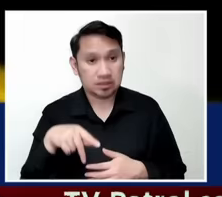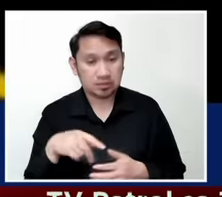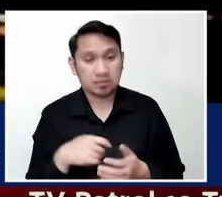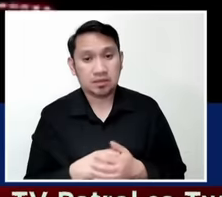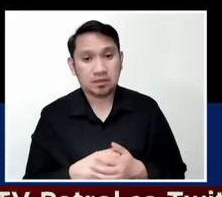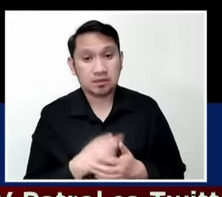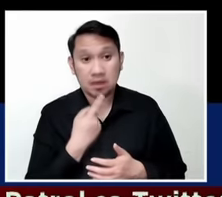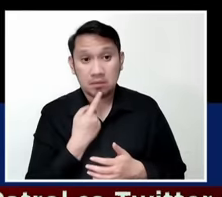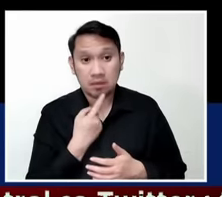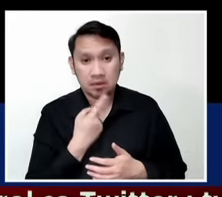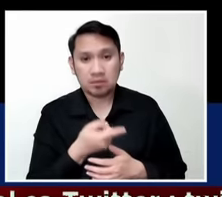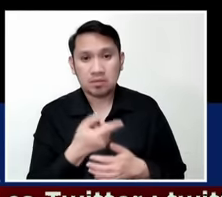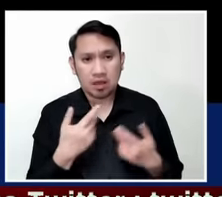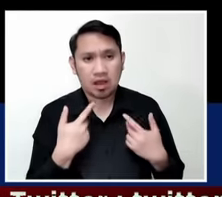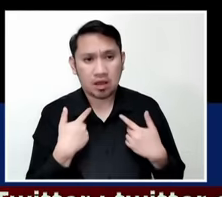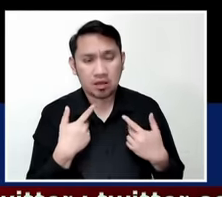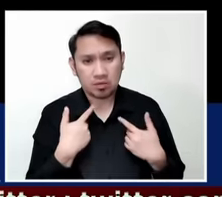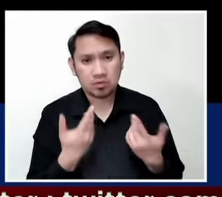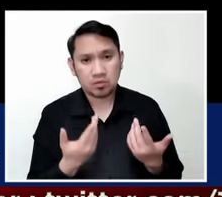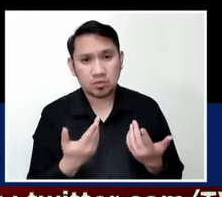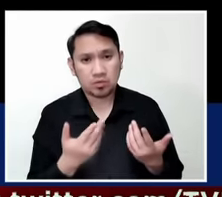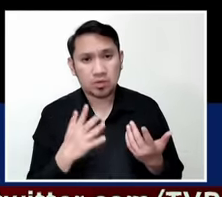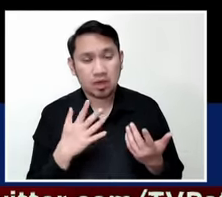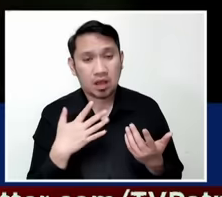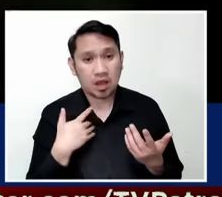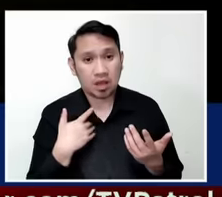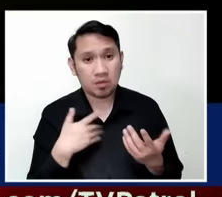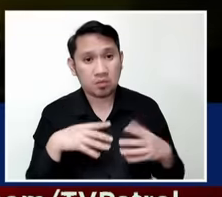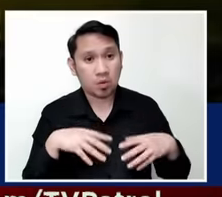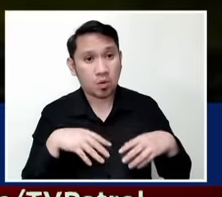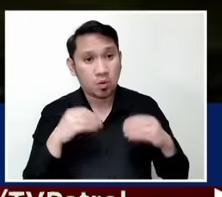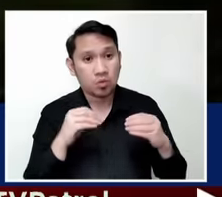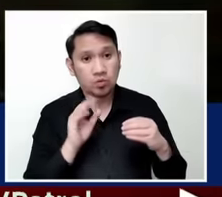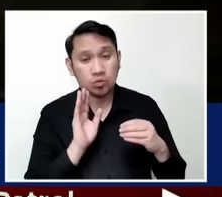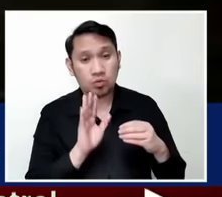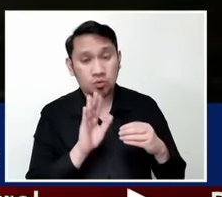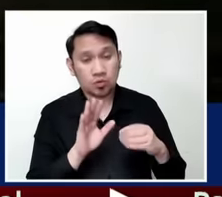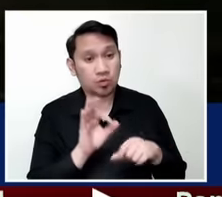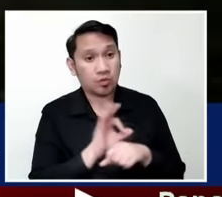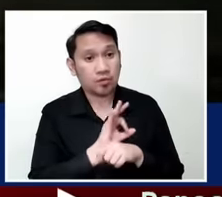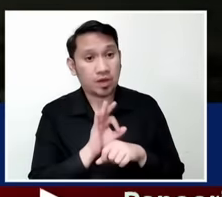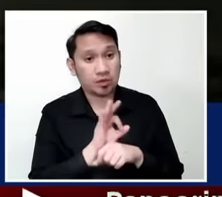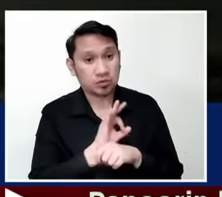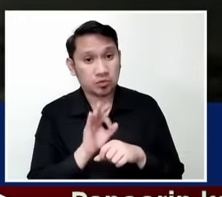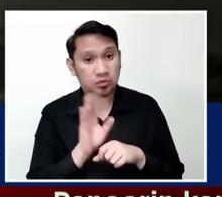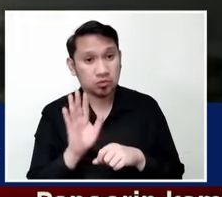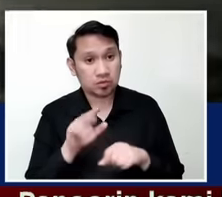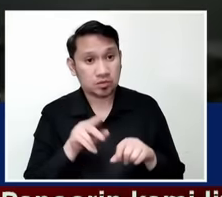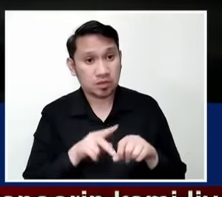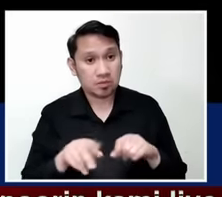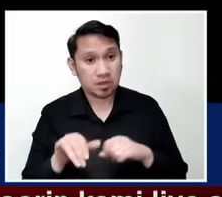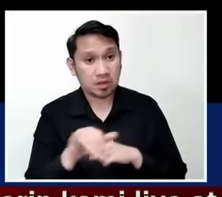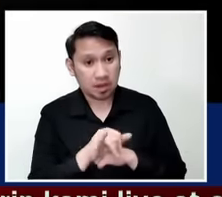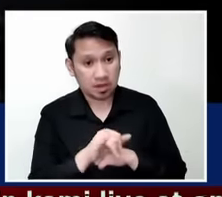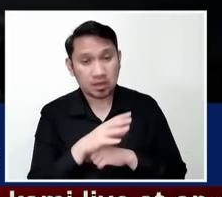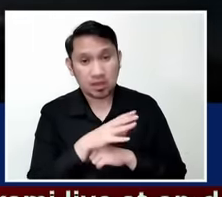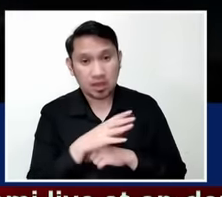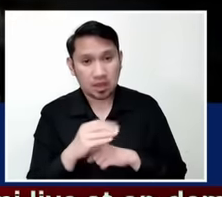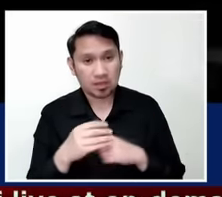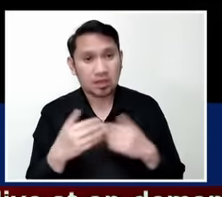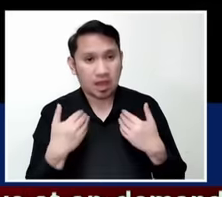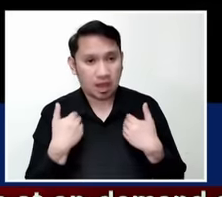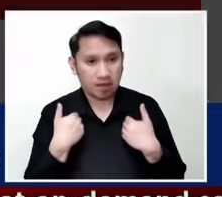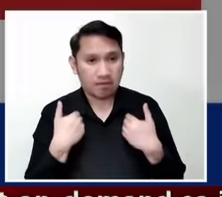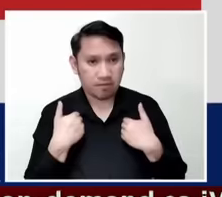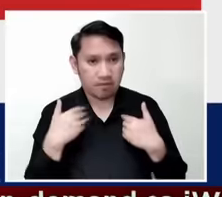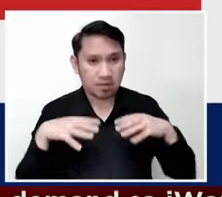NGCP, nagkaroon ng unscheduled maintenance shutdowns ang malalaking power plants sa Panay, kaya nagkaroon ng malawakang